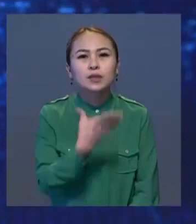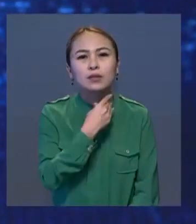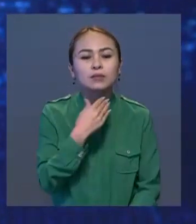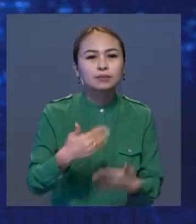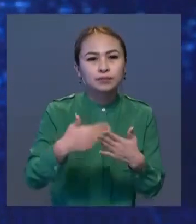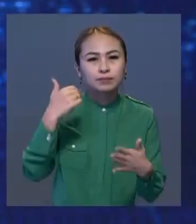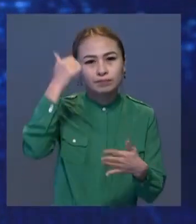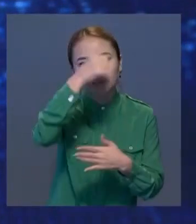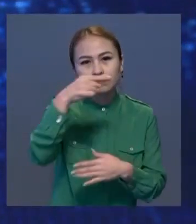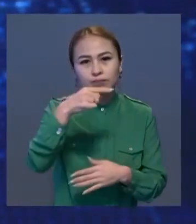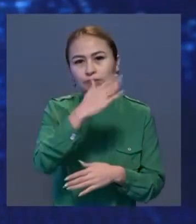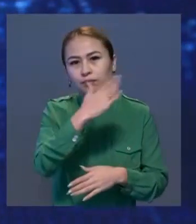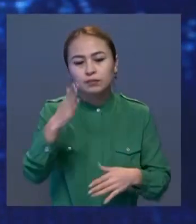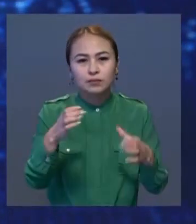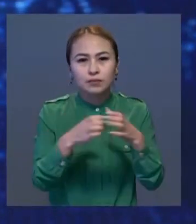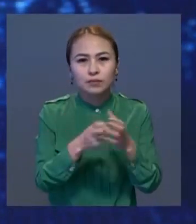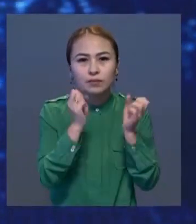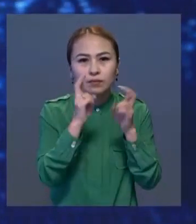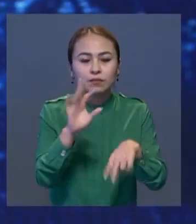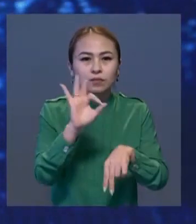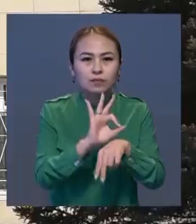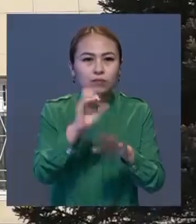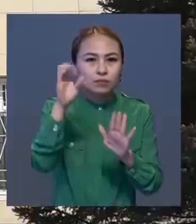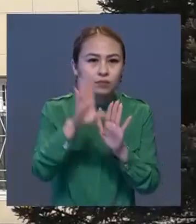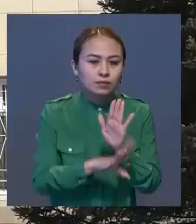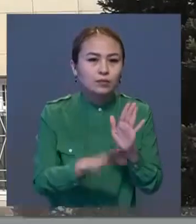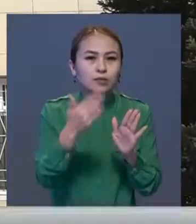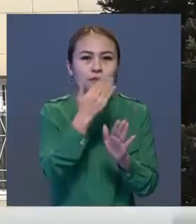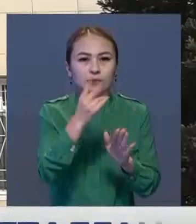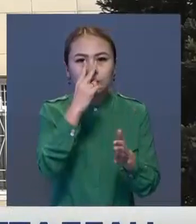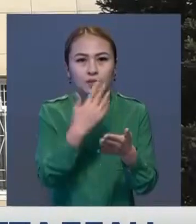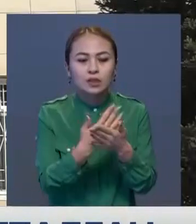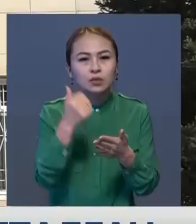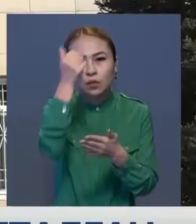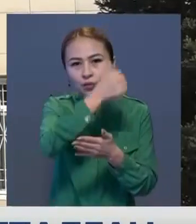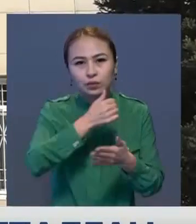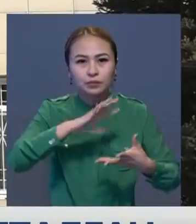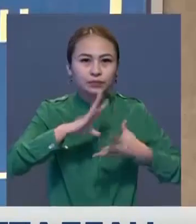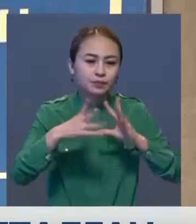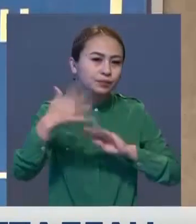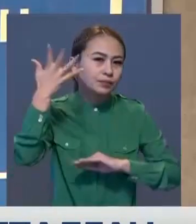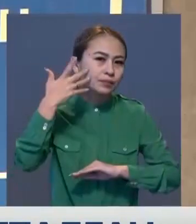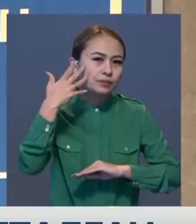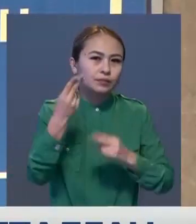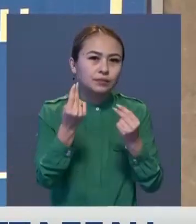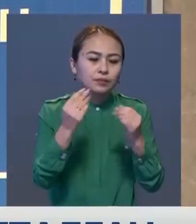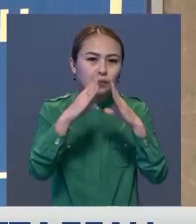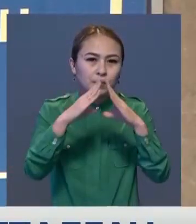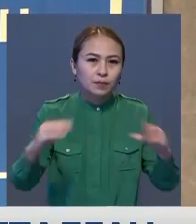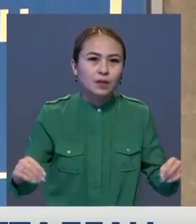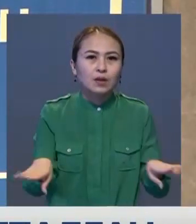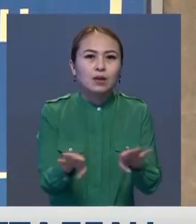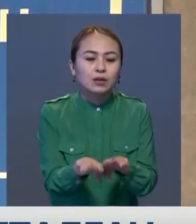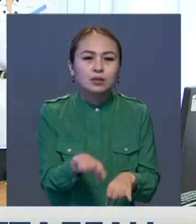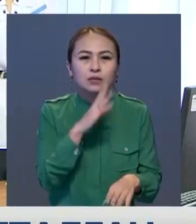Семейде былтыр 1000-нан аса адам істі болған. Қауіпті індет өршіген тұста қылмыстық іс көбейіпті. Жылдық қорытынды кезінде қаржы пирамидасы